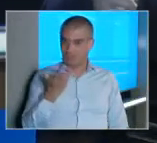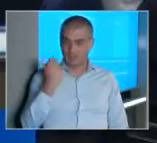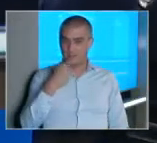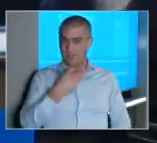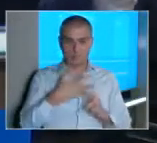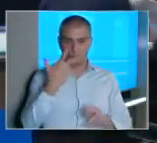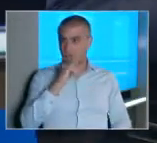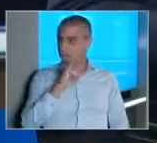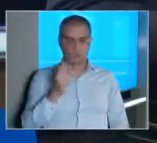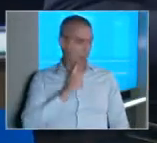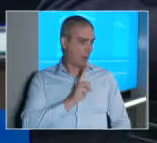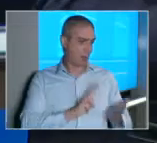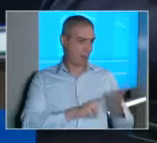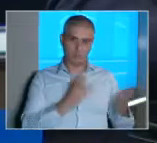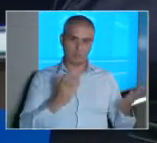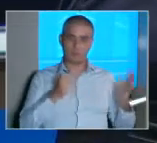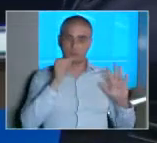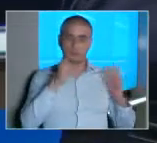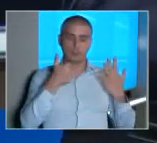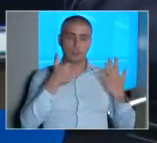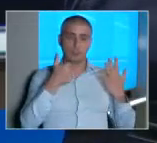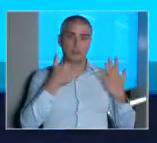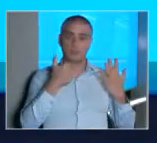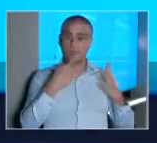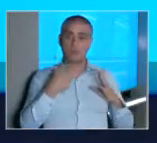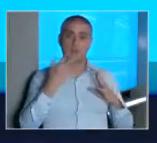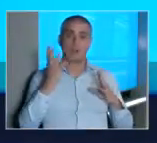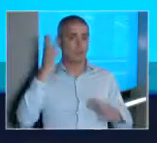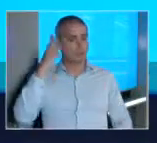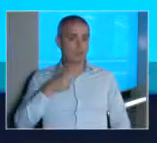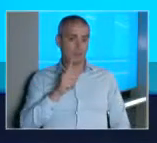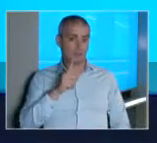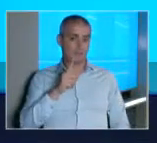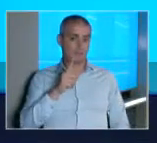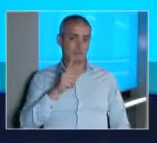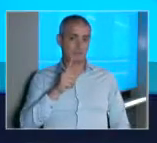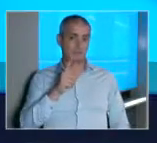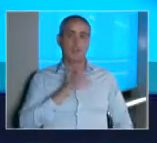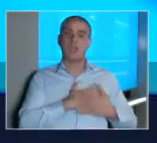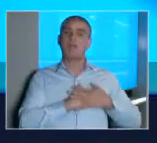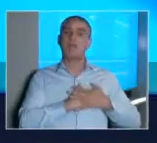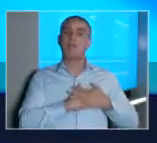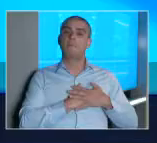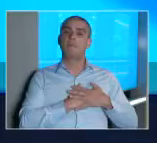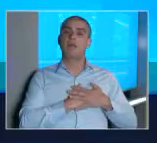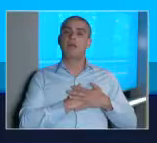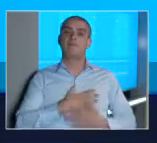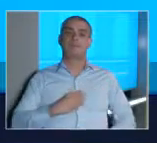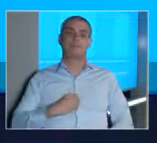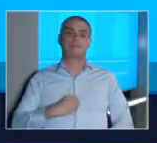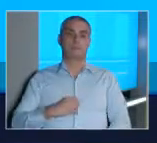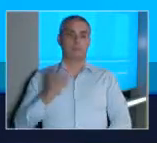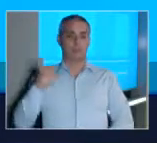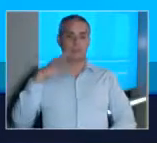ברק 30 שנה. לא, לא נכון. אולי כמוני. 6 שנים. לא, לא. בסדר, אבל בלב שלך אתה... הייתי